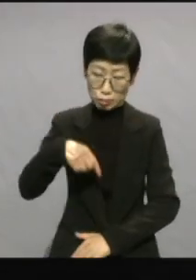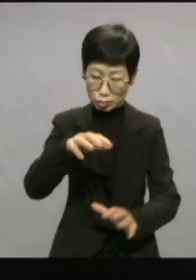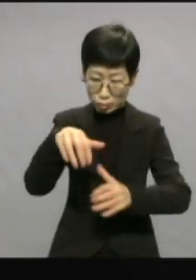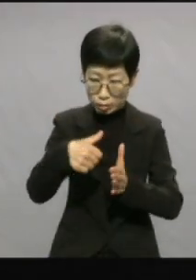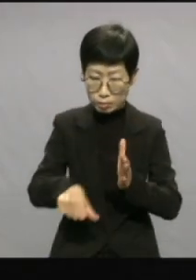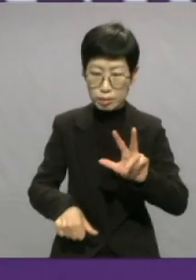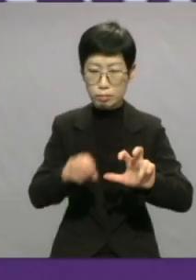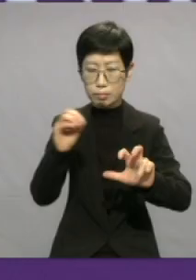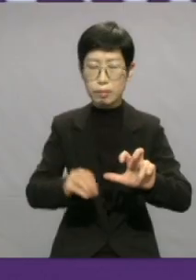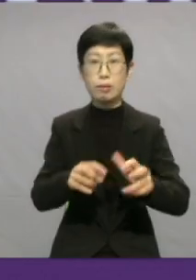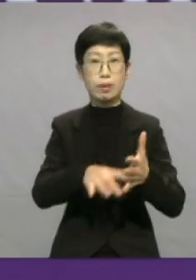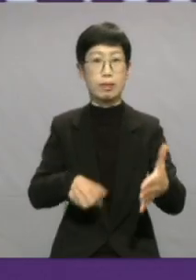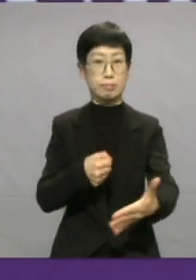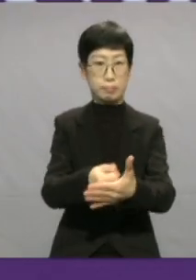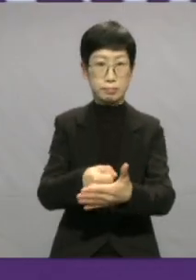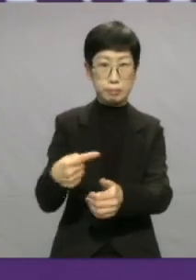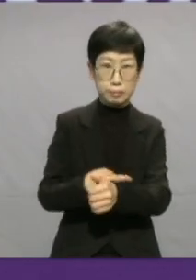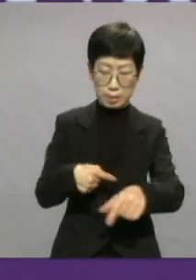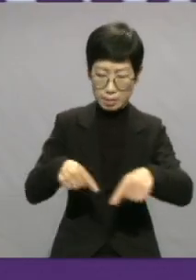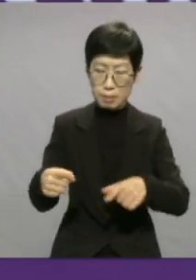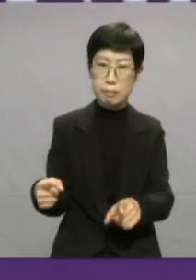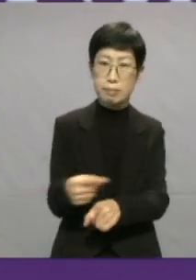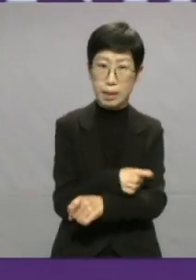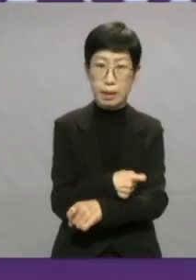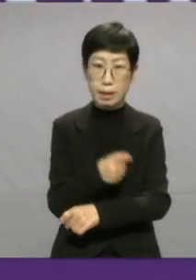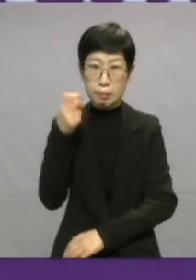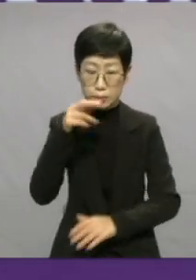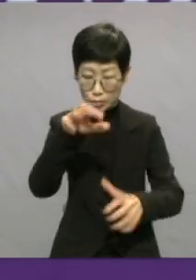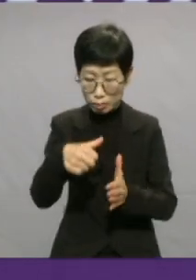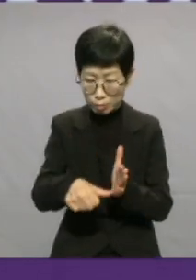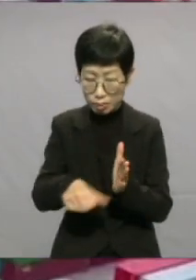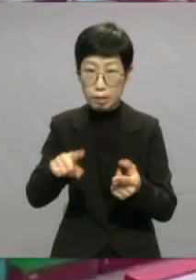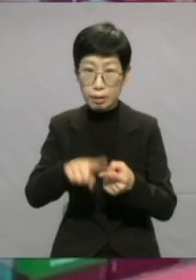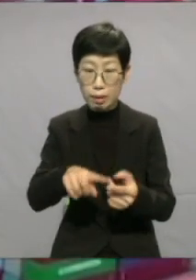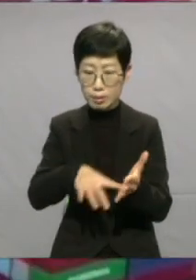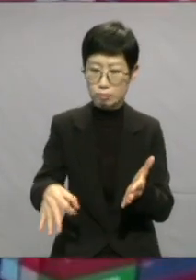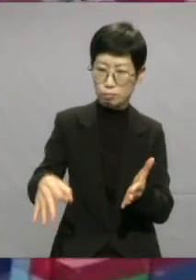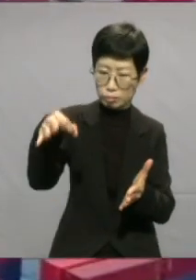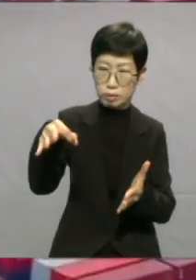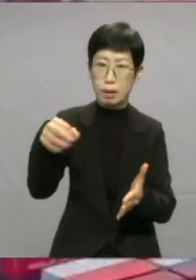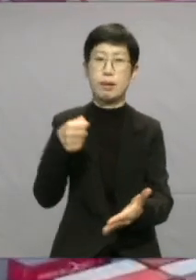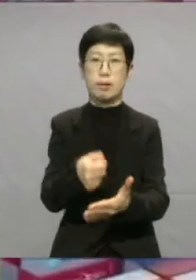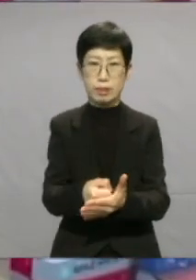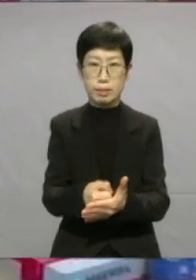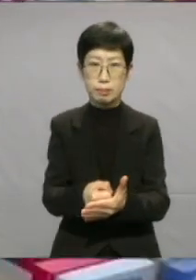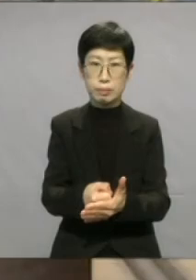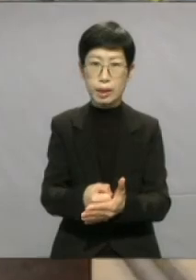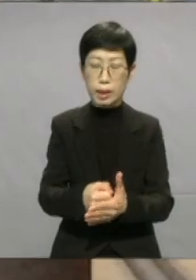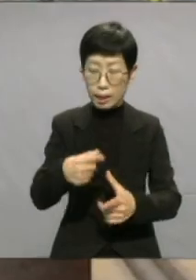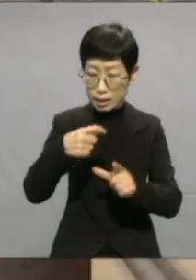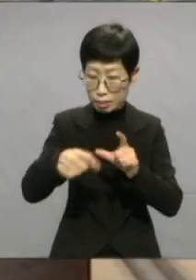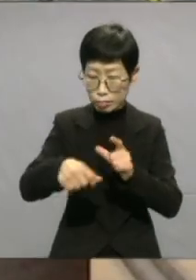25% 관세를 부과하자 보복 차원에서 미국산 수입품에 대해 추가 관세를 매기면서 일부 품목은